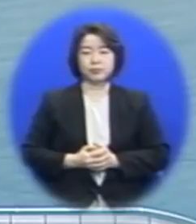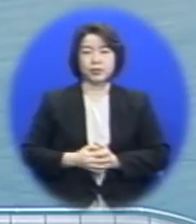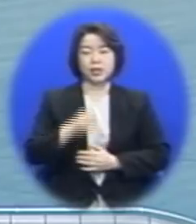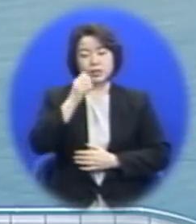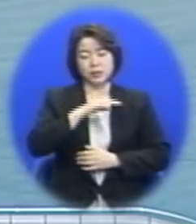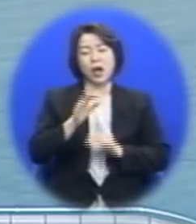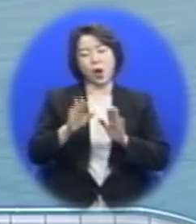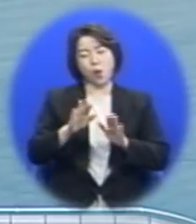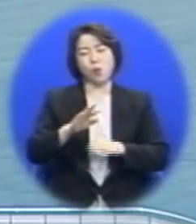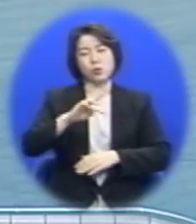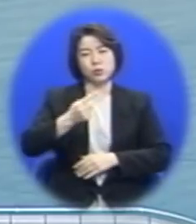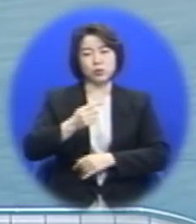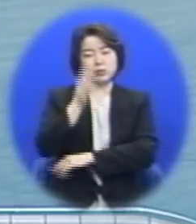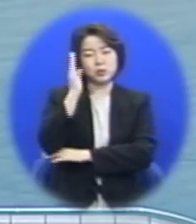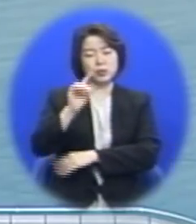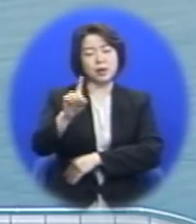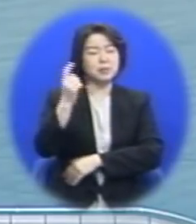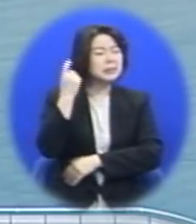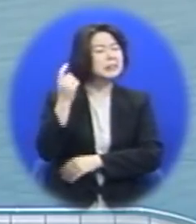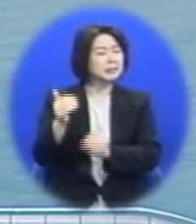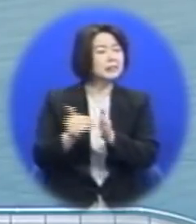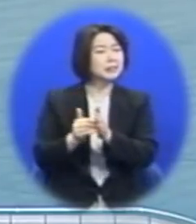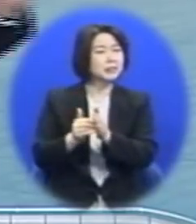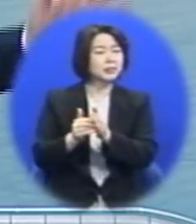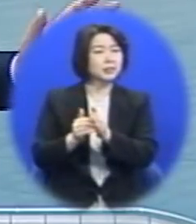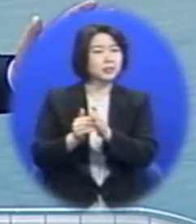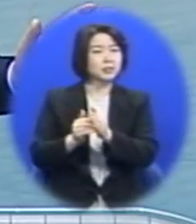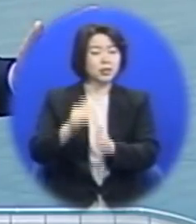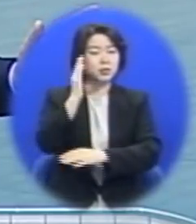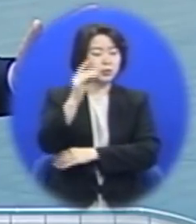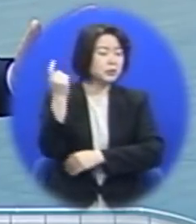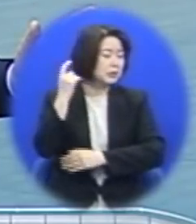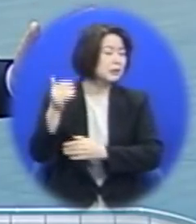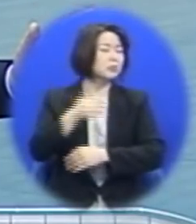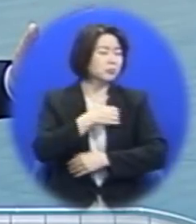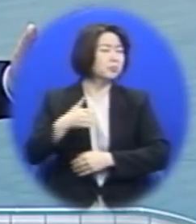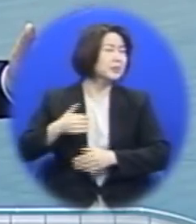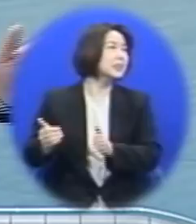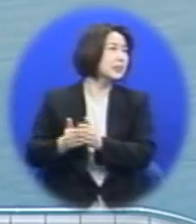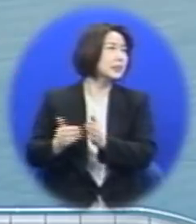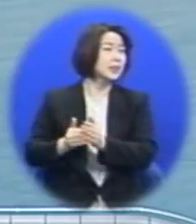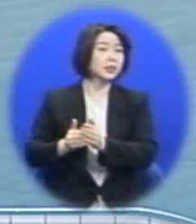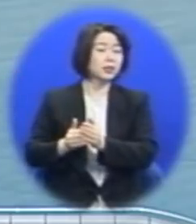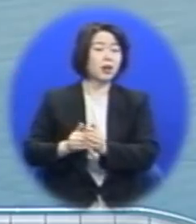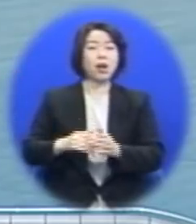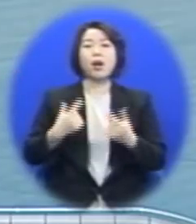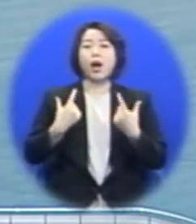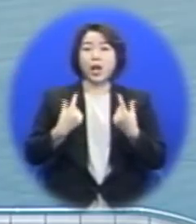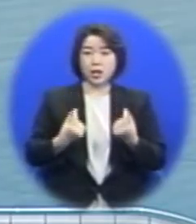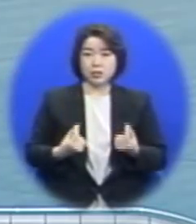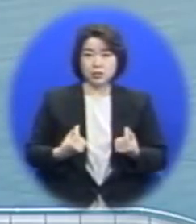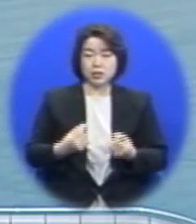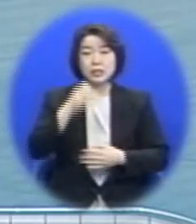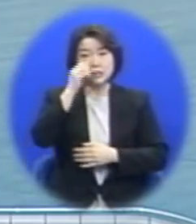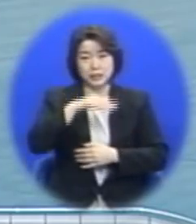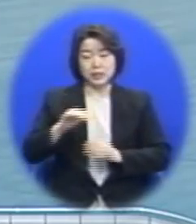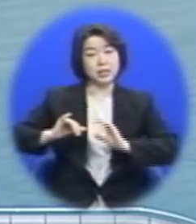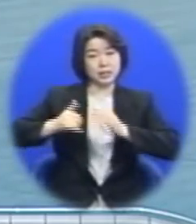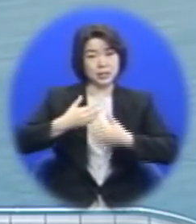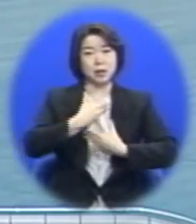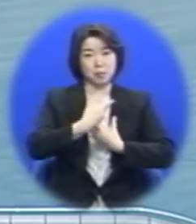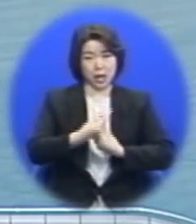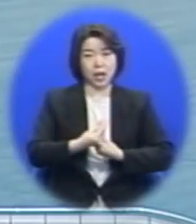그냥 오늘도 설교를 한번 들은 것, 그냥 설교 들은 것으로 충분해. 여전히 그저 세상